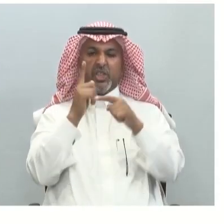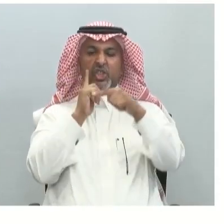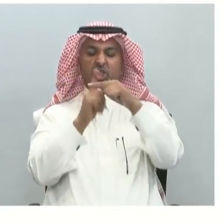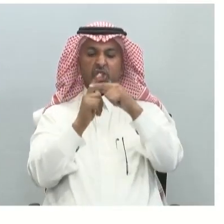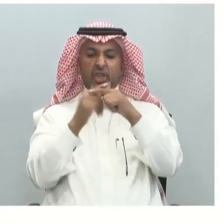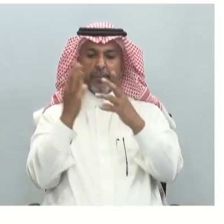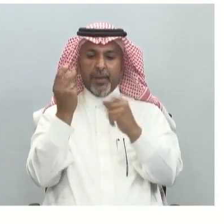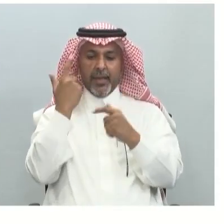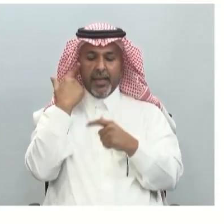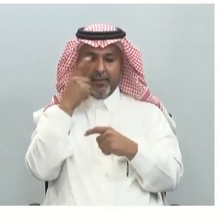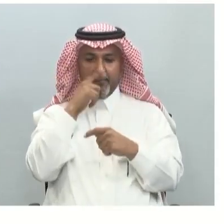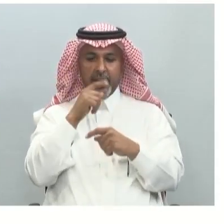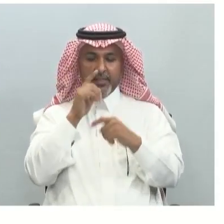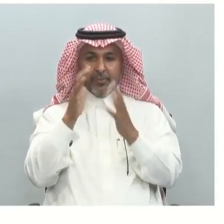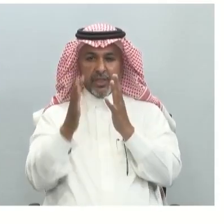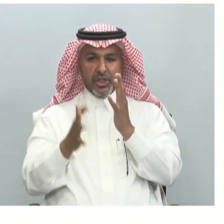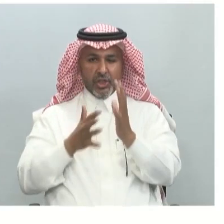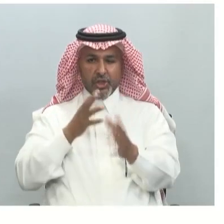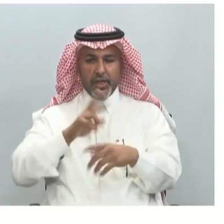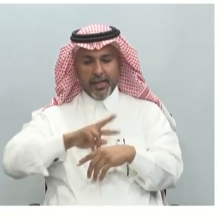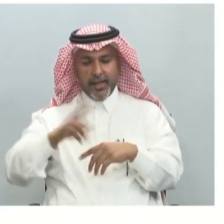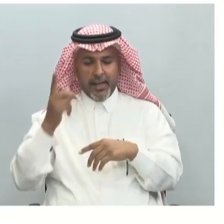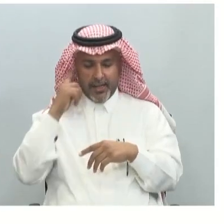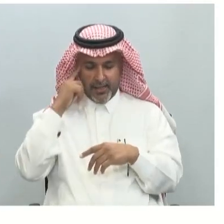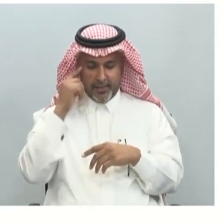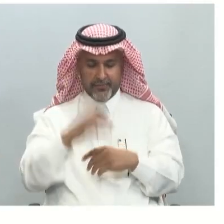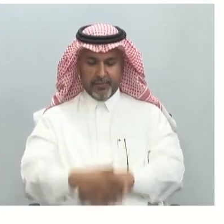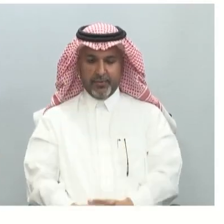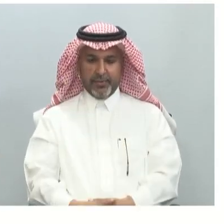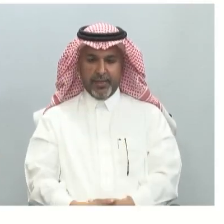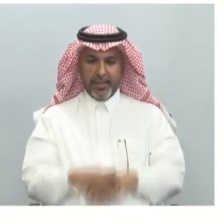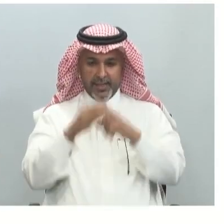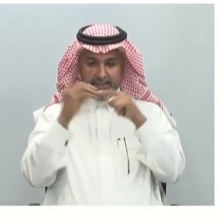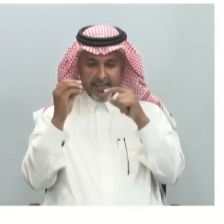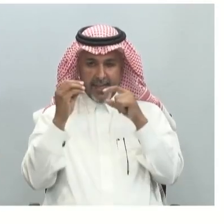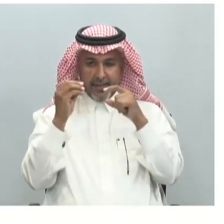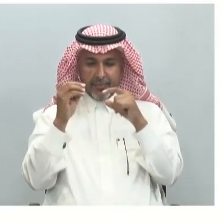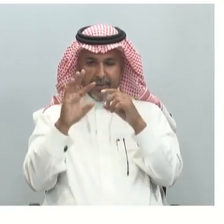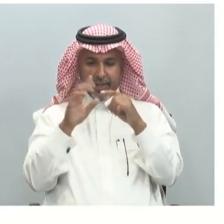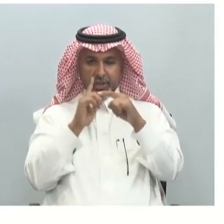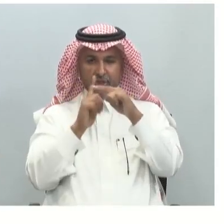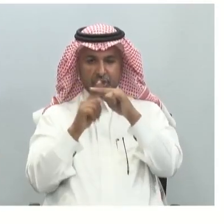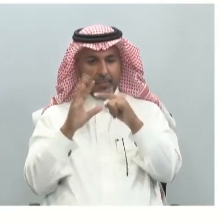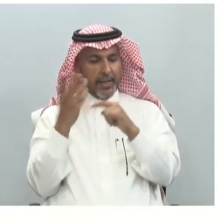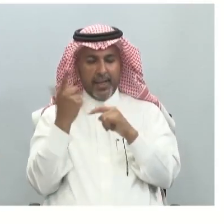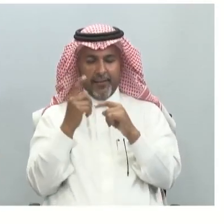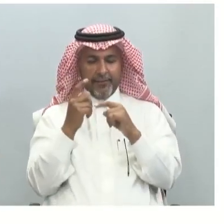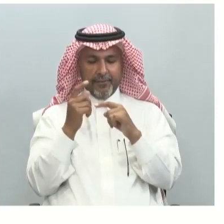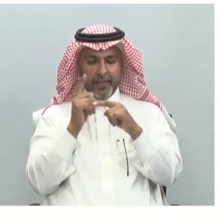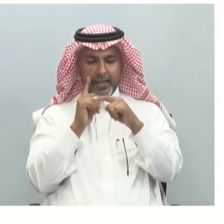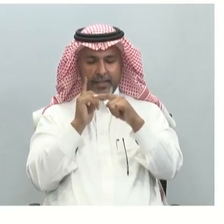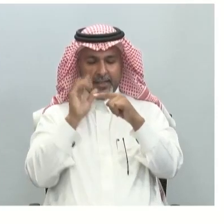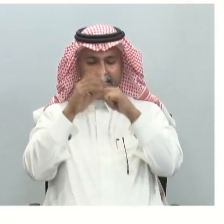تعرفون من زمان سابقا لما كنتوا تدرسون الطرح كنا نحول الطرح الى جمع المعكوس